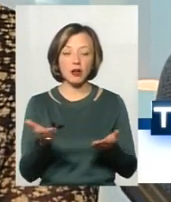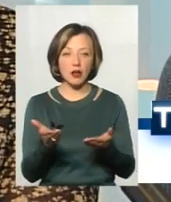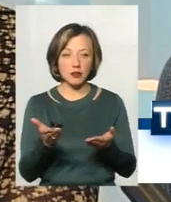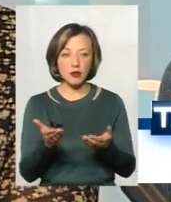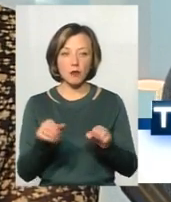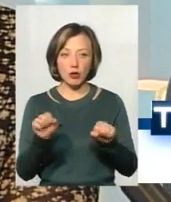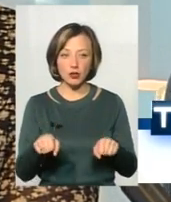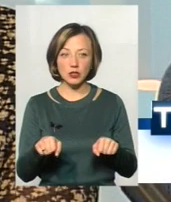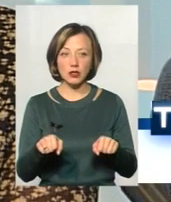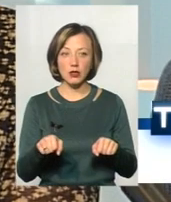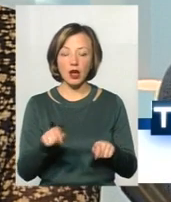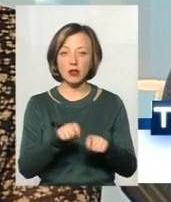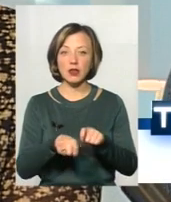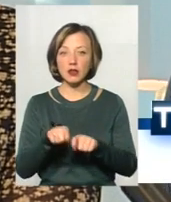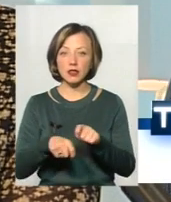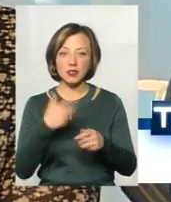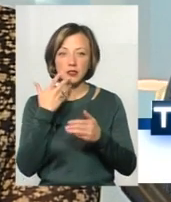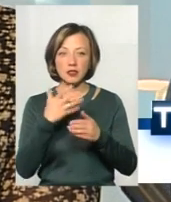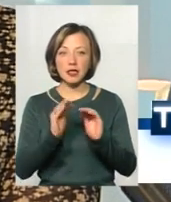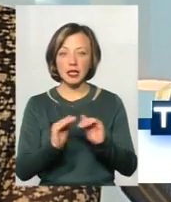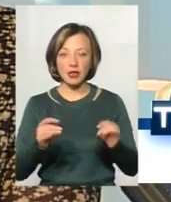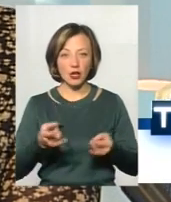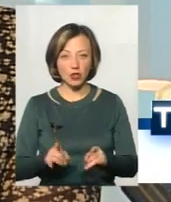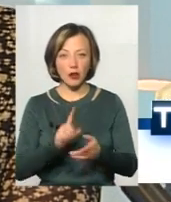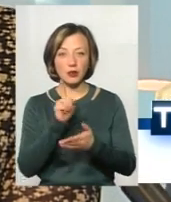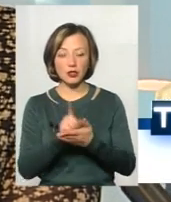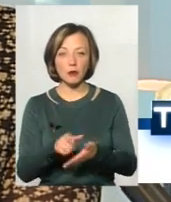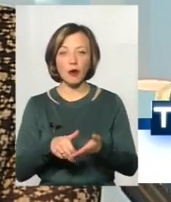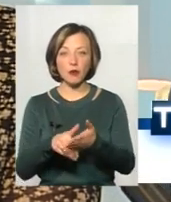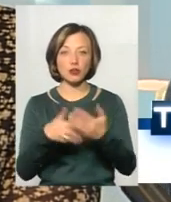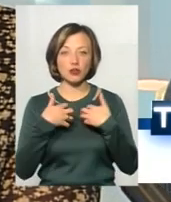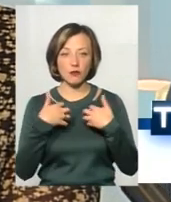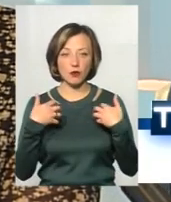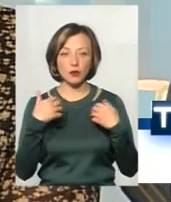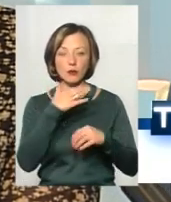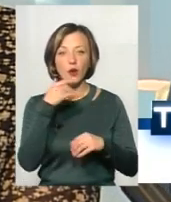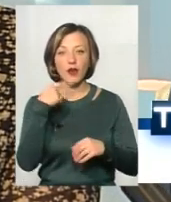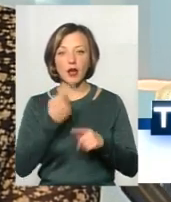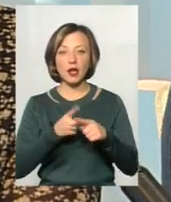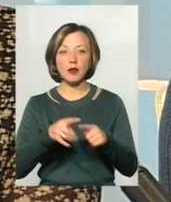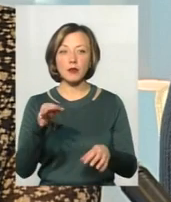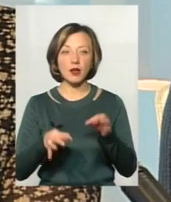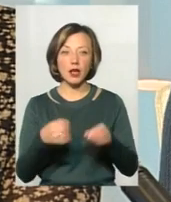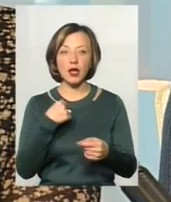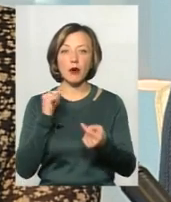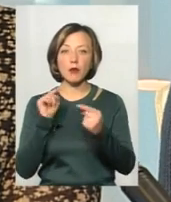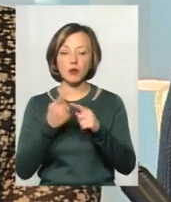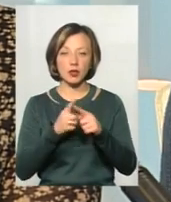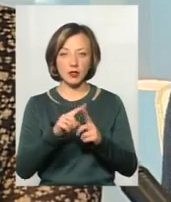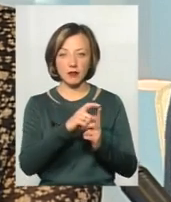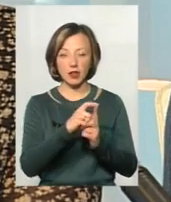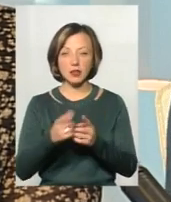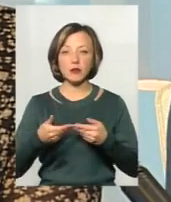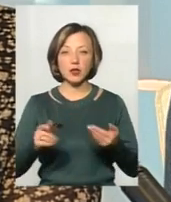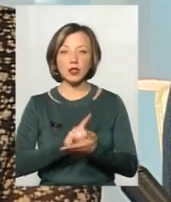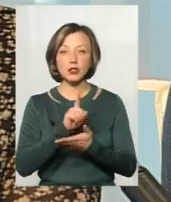же можем как-то контролировать свою деторождаемость, также мы должны помочь животным. Многие говорят, это природа, я против этой фразы. Мы